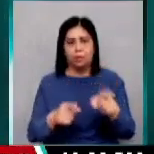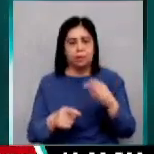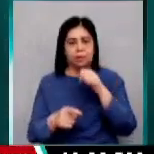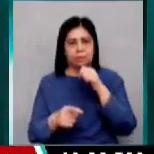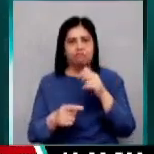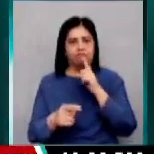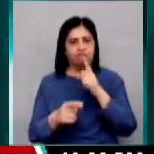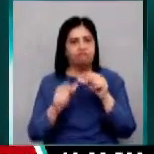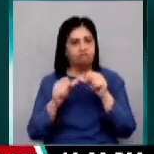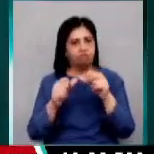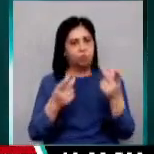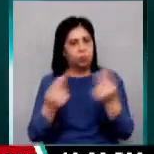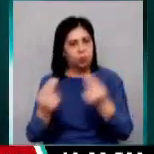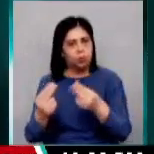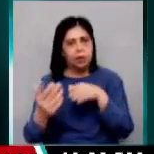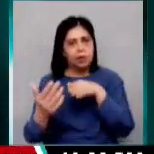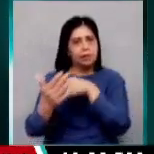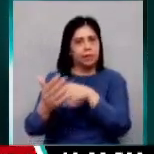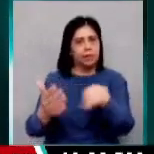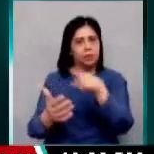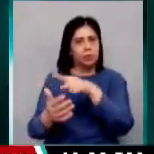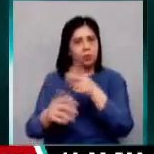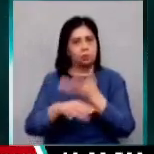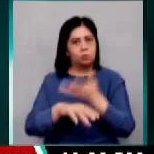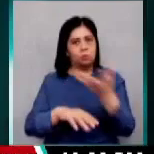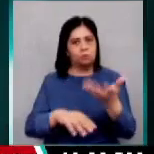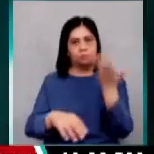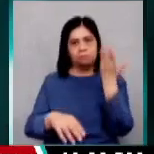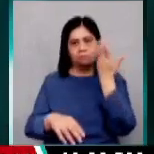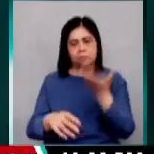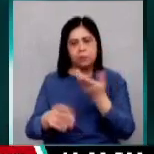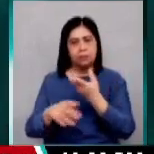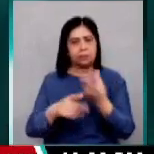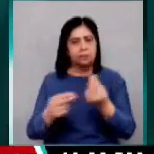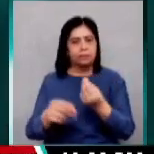umaksyon laban sa mga mapatutunayang gumagawa ng illegal.